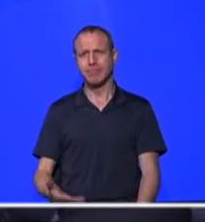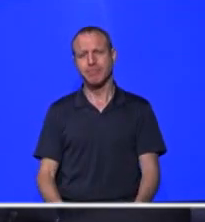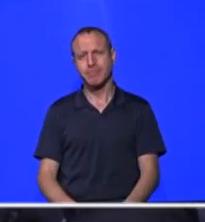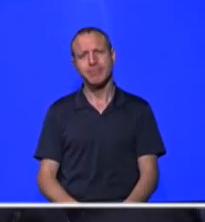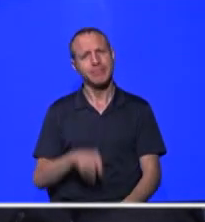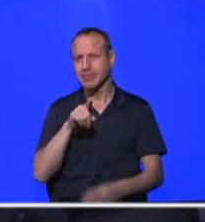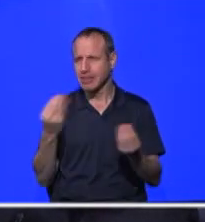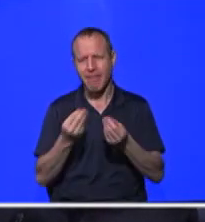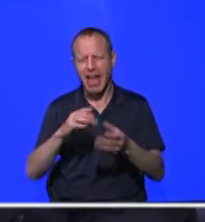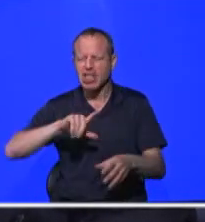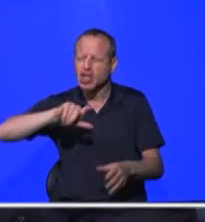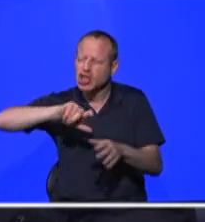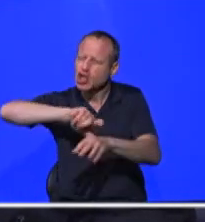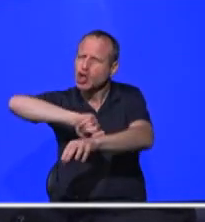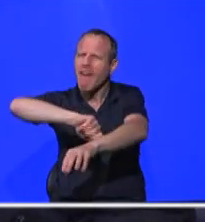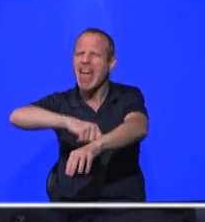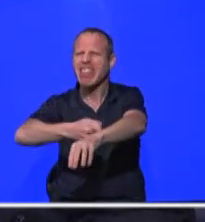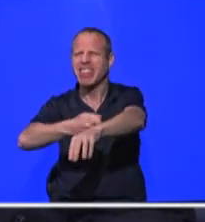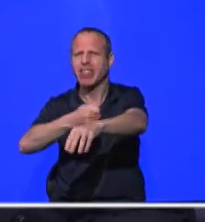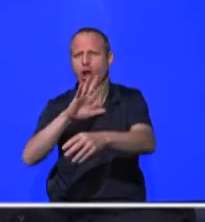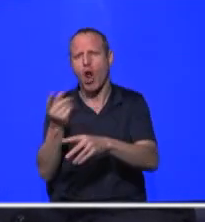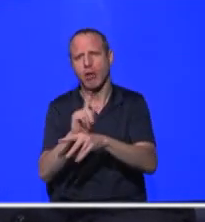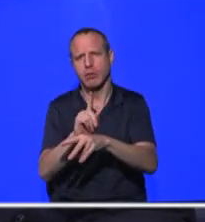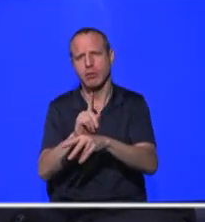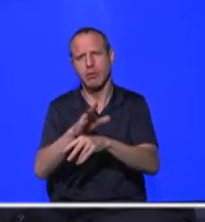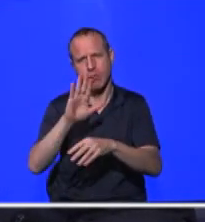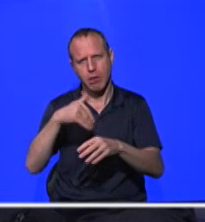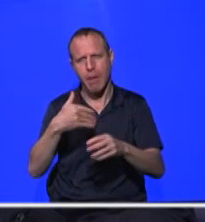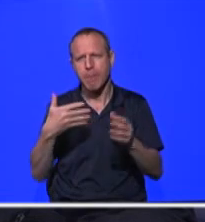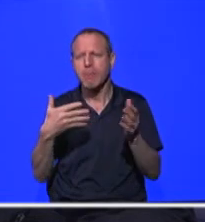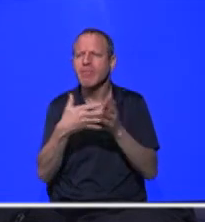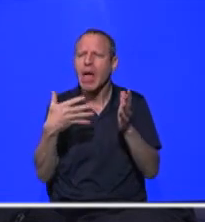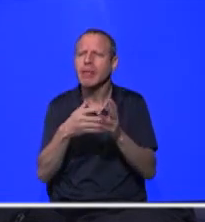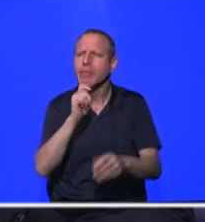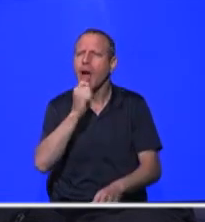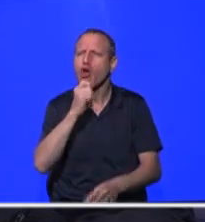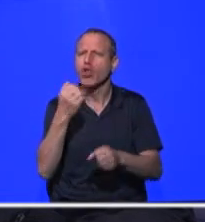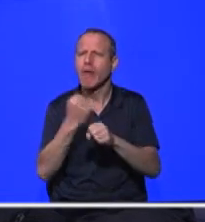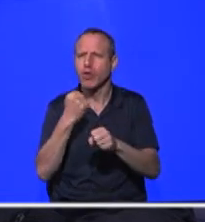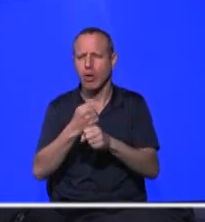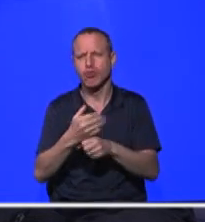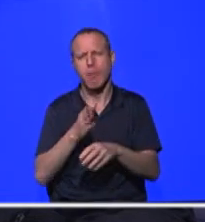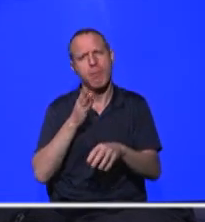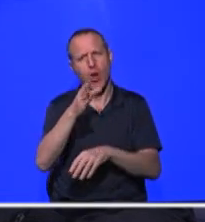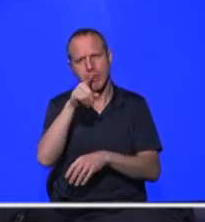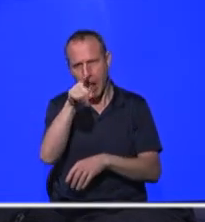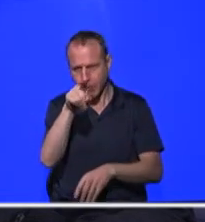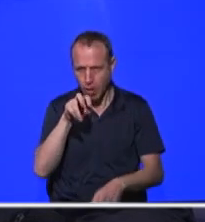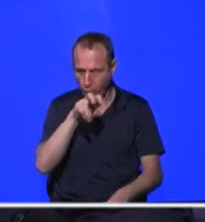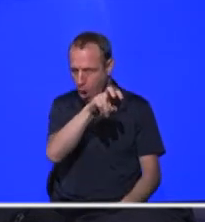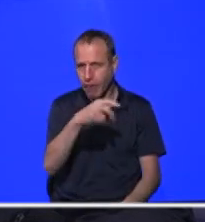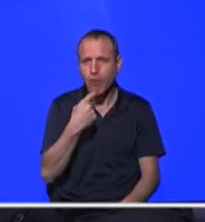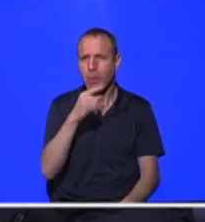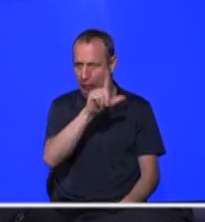וזה דבר שהוא צובט כל רגע. גם במבחנים לרעיונות עבודה, כשפונים אליך ואז אתה הולך ואז אתה אומר